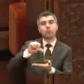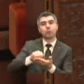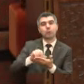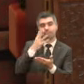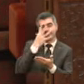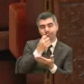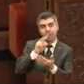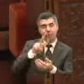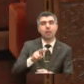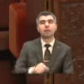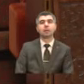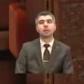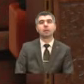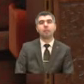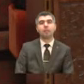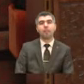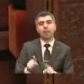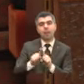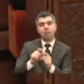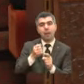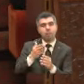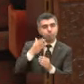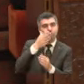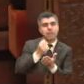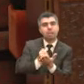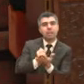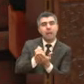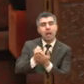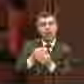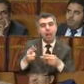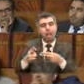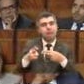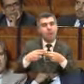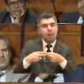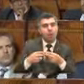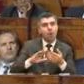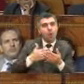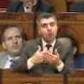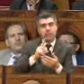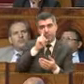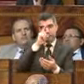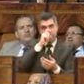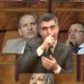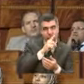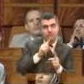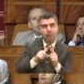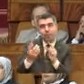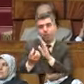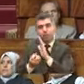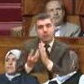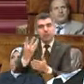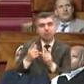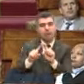سواء الذين يأتون من أجل اجتياز امتحان رخص السياقة بكافة أصنافها أو الراغبين في تجديد الرخص